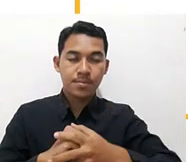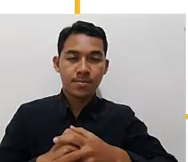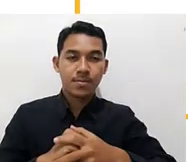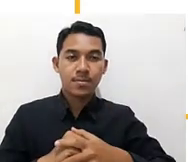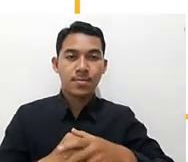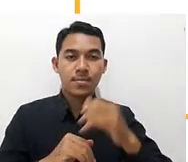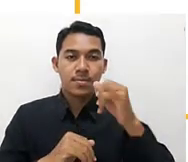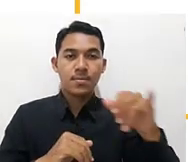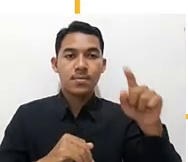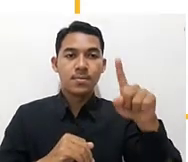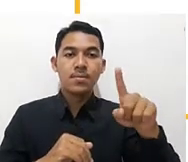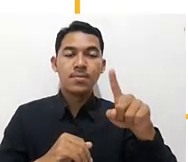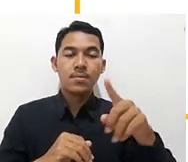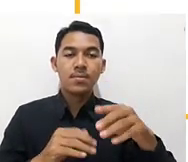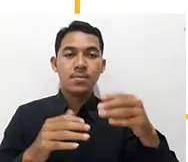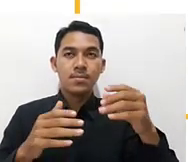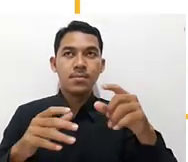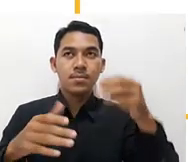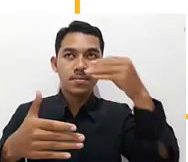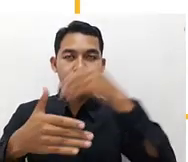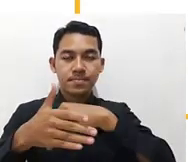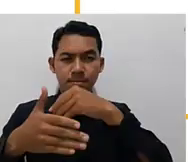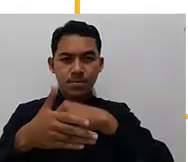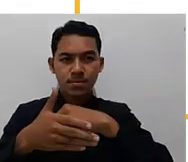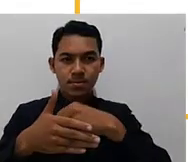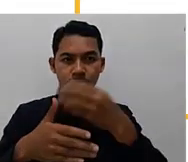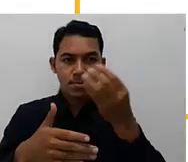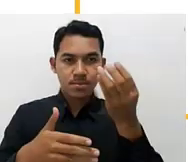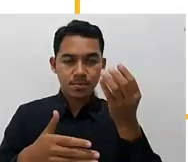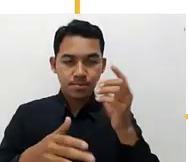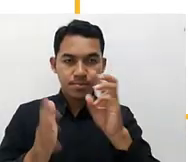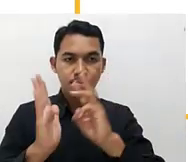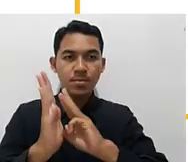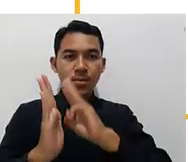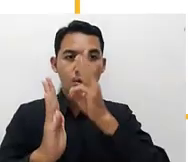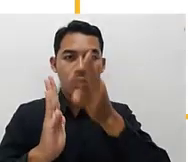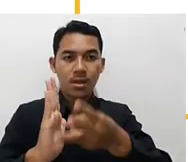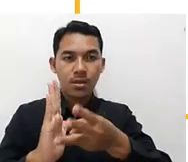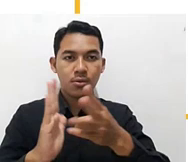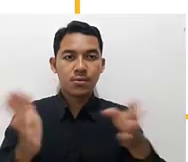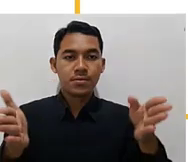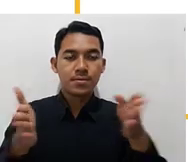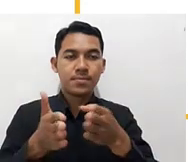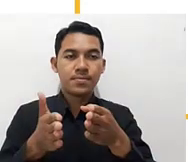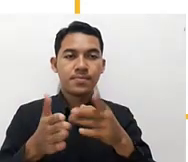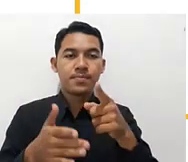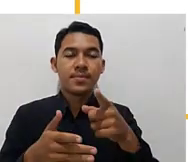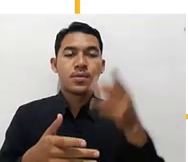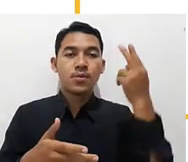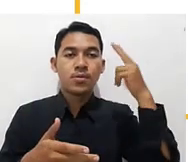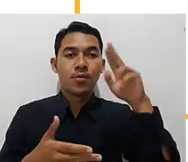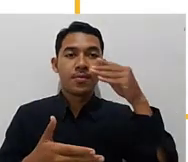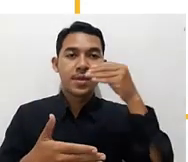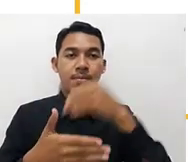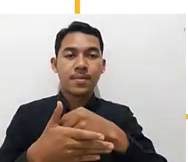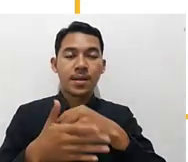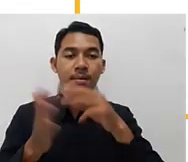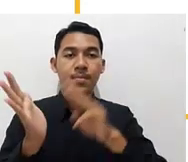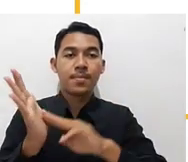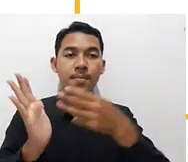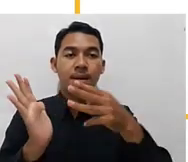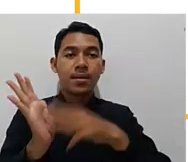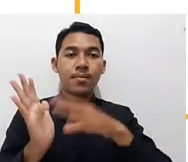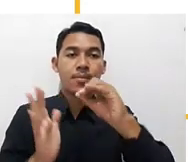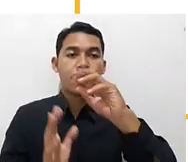sebagai memori penyimpanan sementara. Nah, sementara flip-flop sendiri salah satu sifatnya itu dapat menyimpan memori gitu tuh.